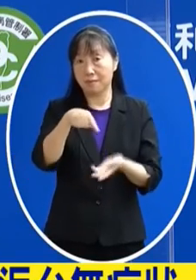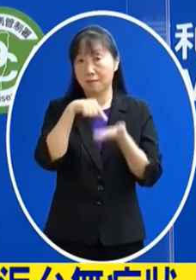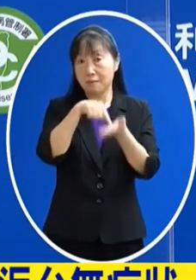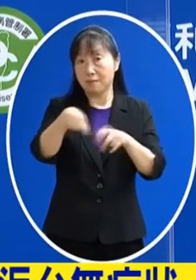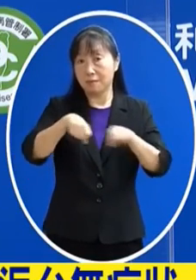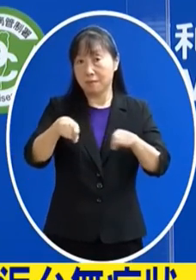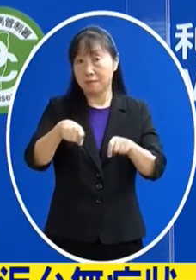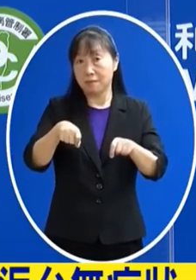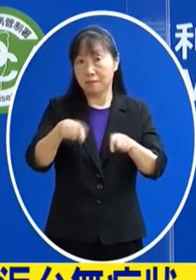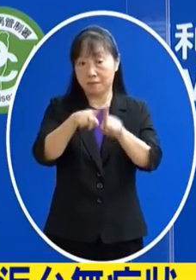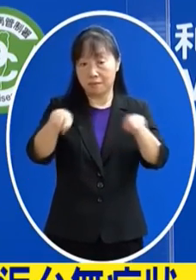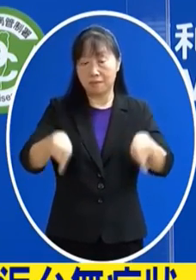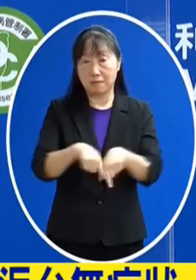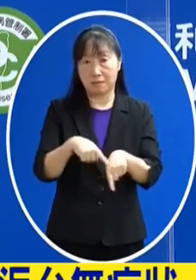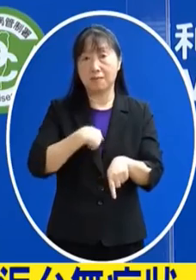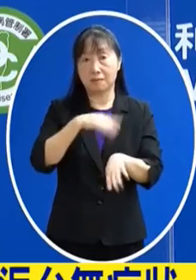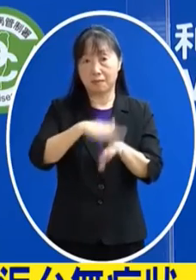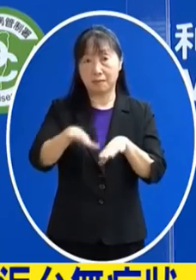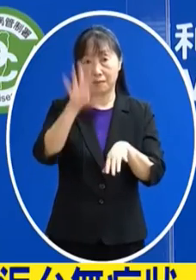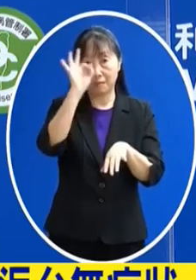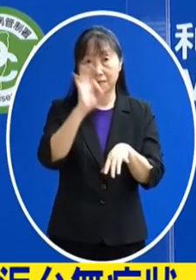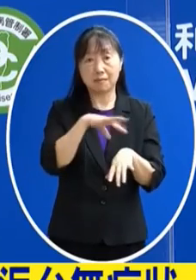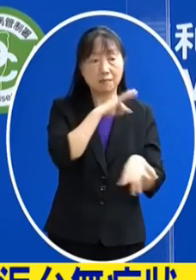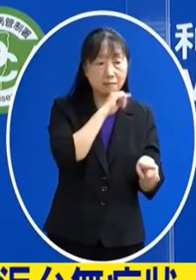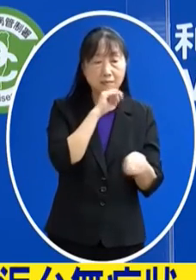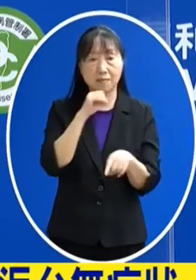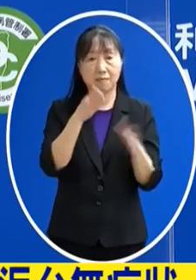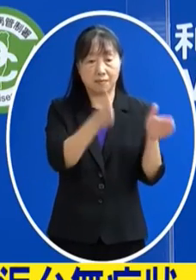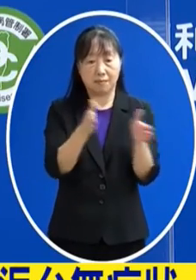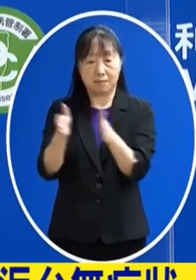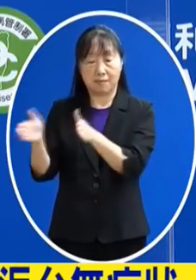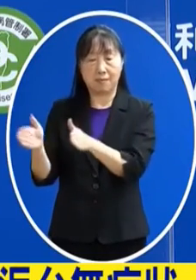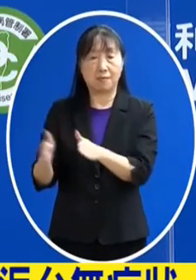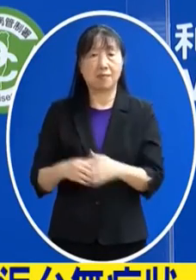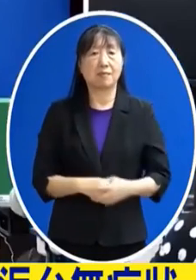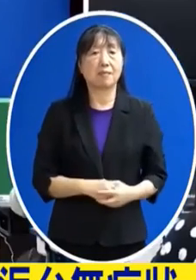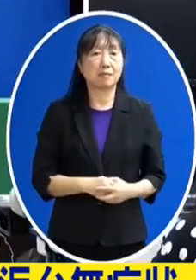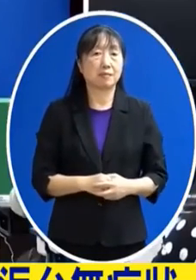请计划书，我们分年龄层来通过。